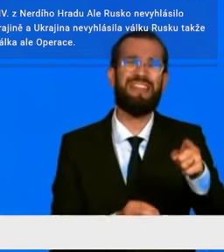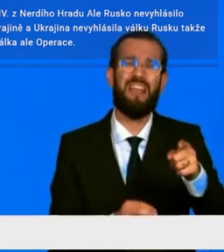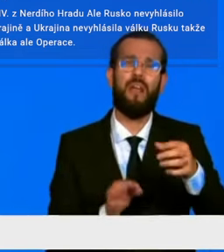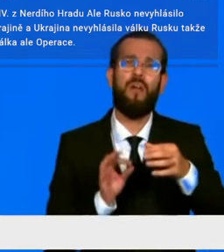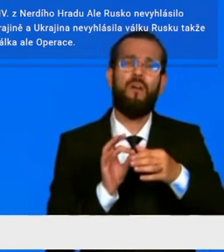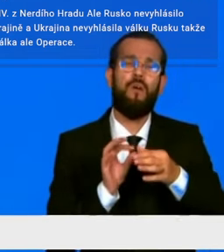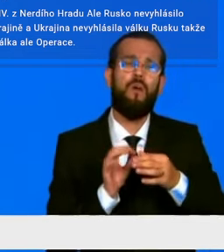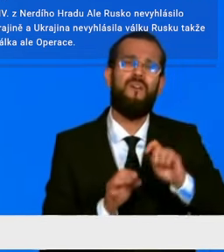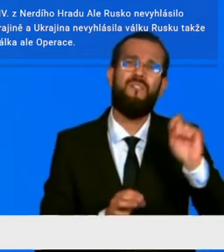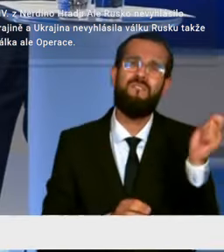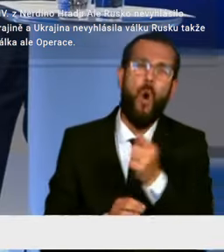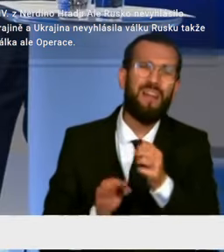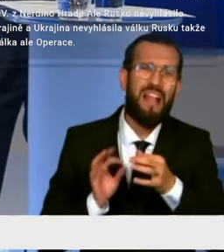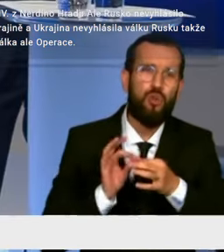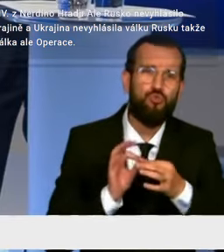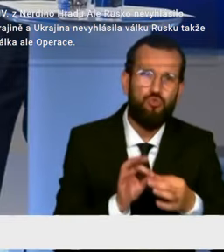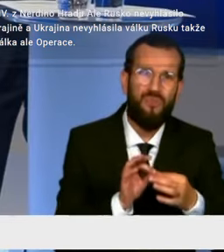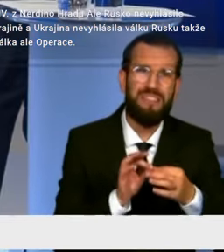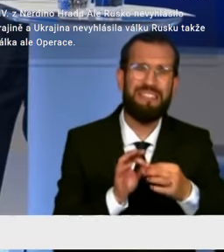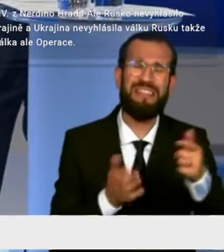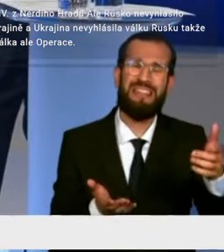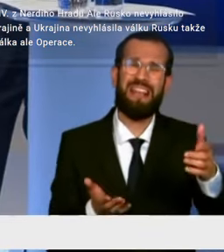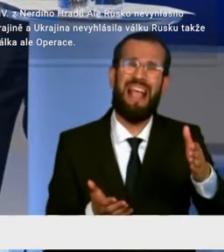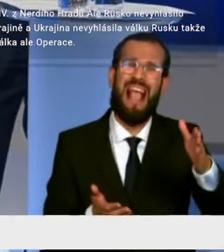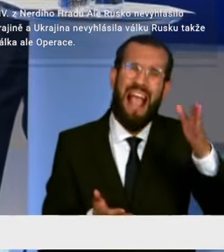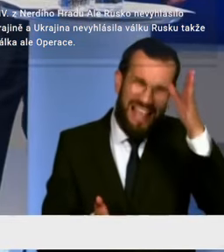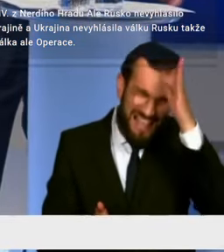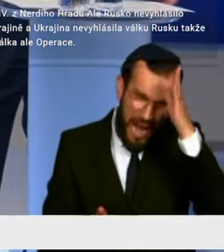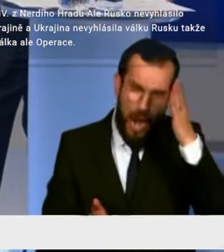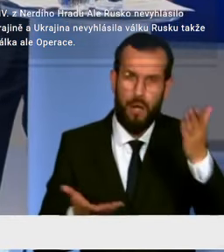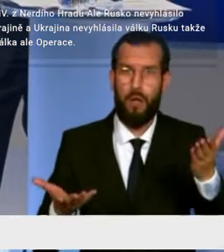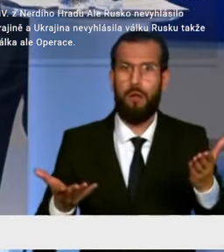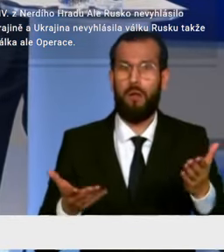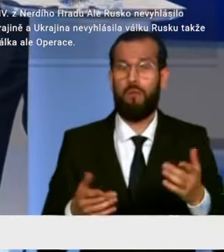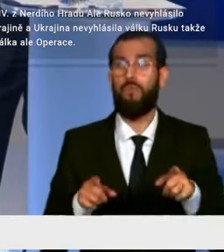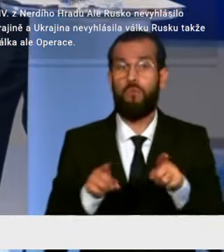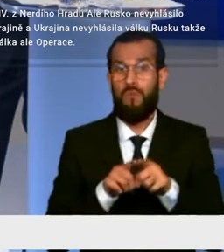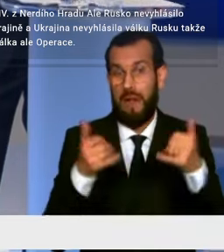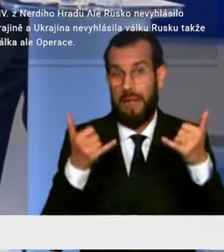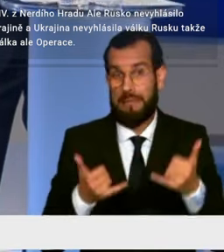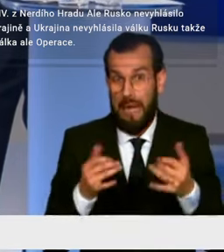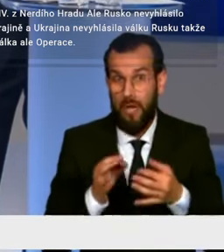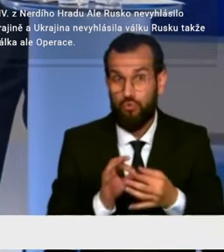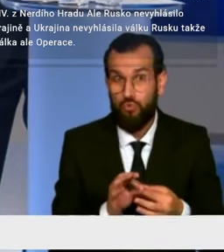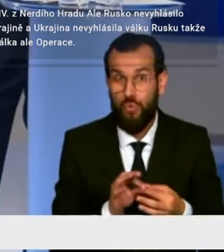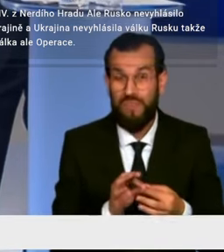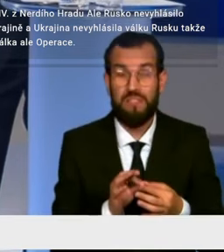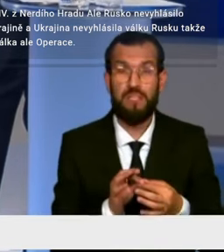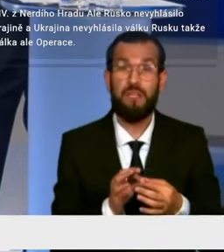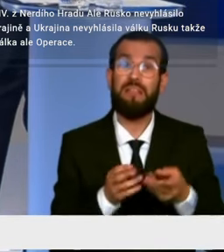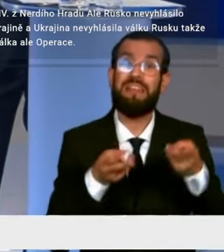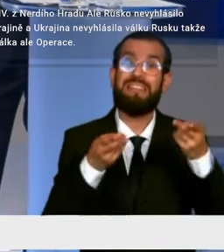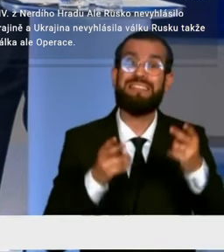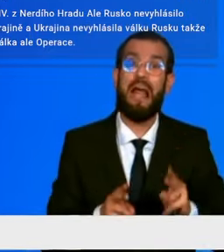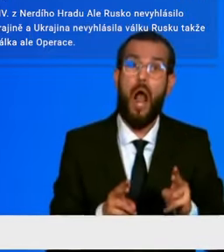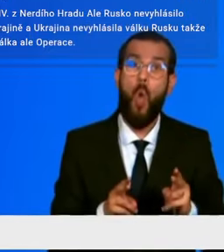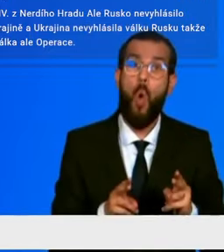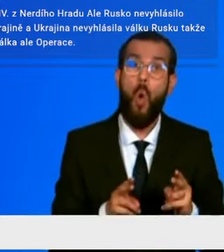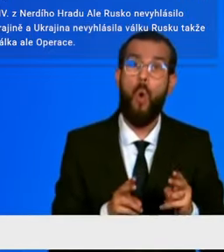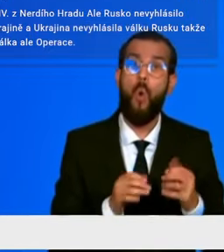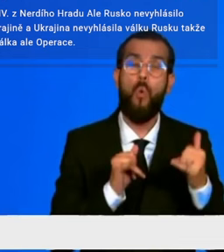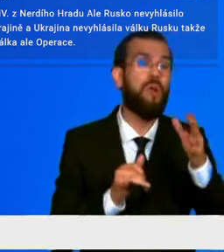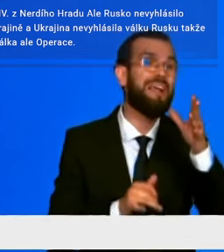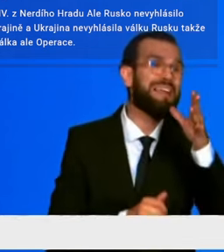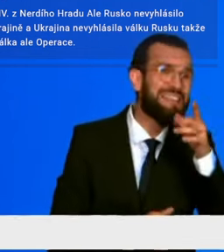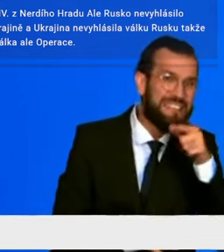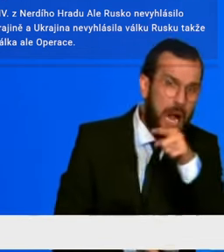alebo teda eh Samozrejme aj eh momentálnej eh momentálneho eh útoku eh oku izraelu